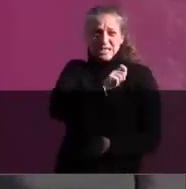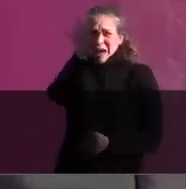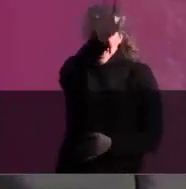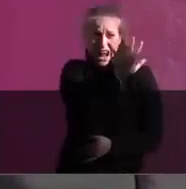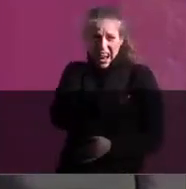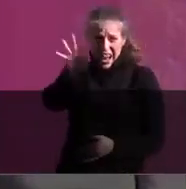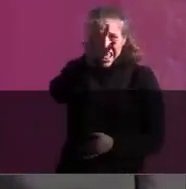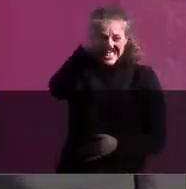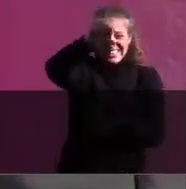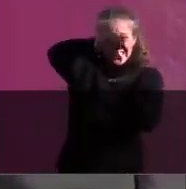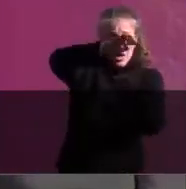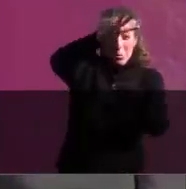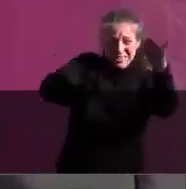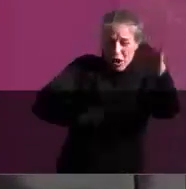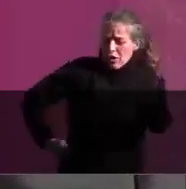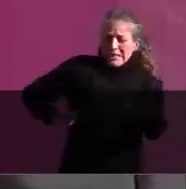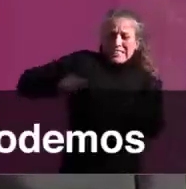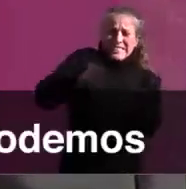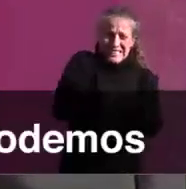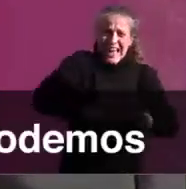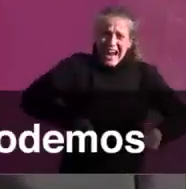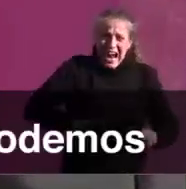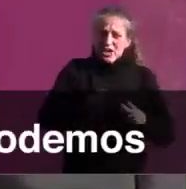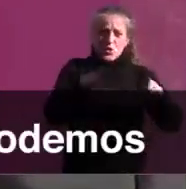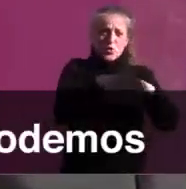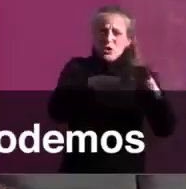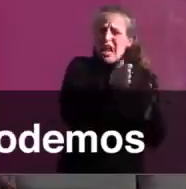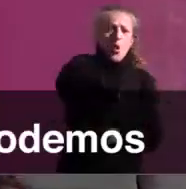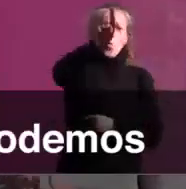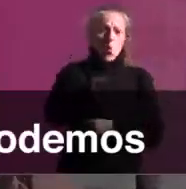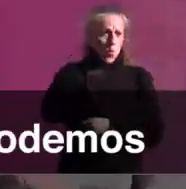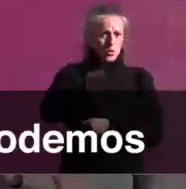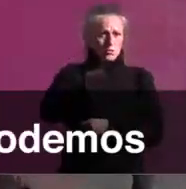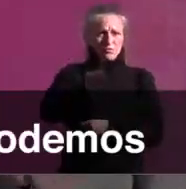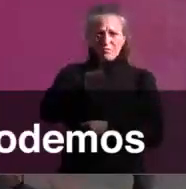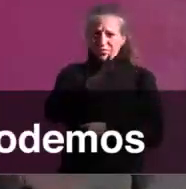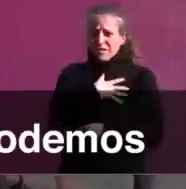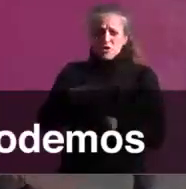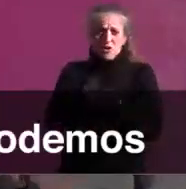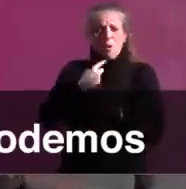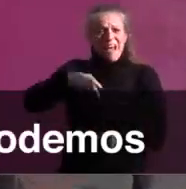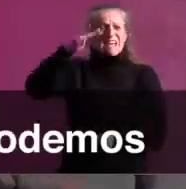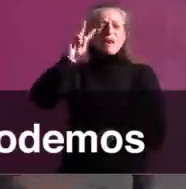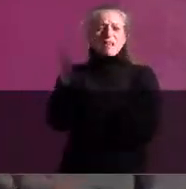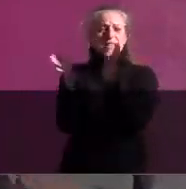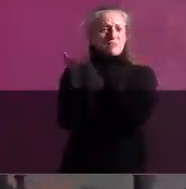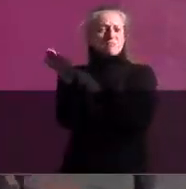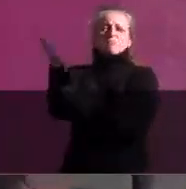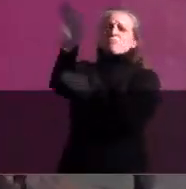més inverteix en despesa social. La que més. Aquest és el rècord que nosaltres podem posar sobre la